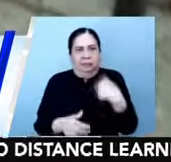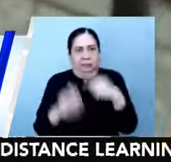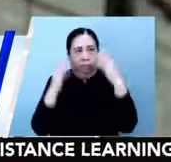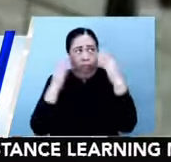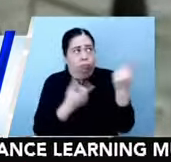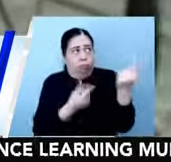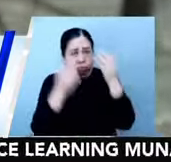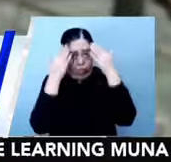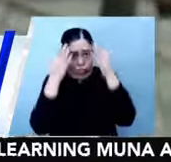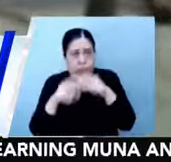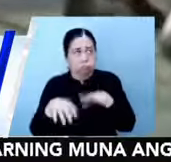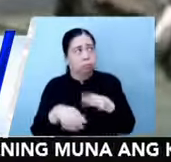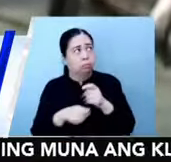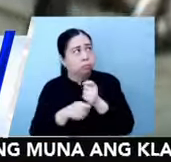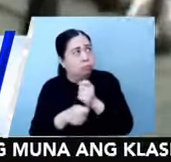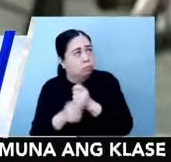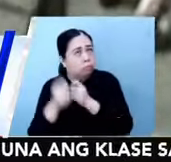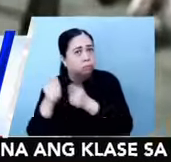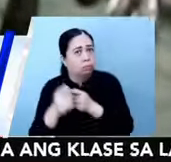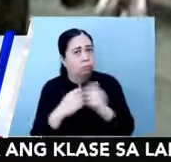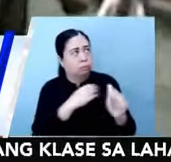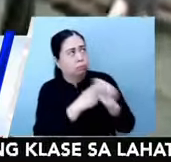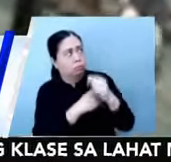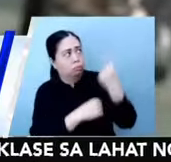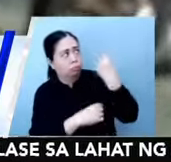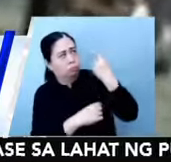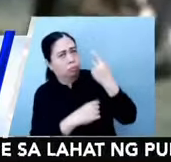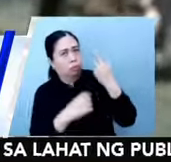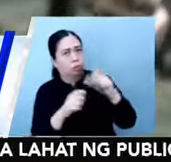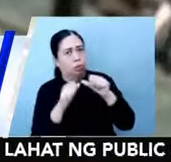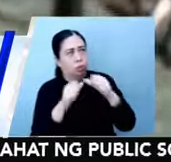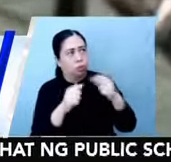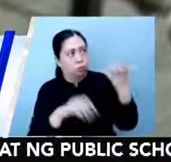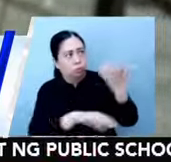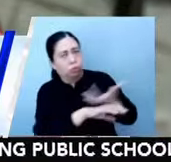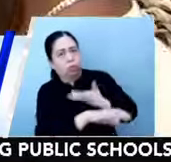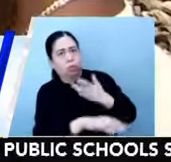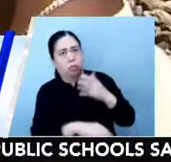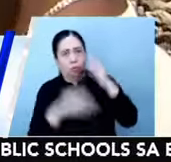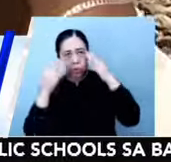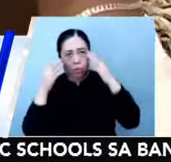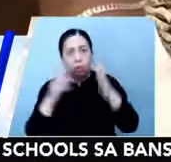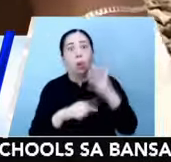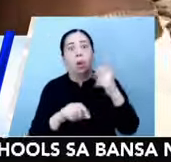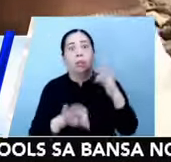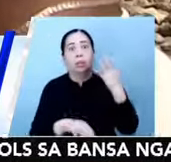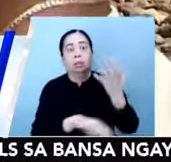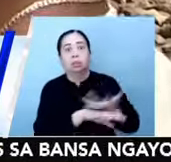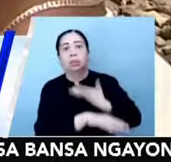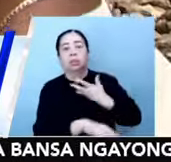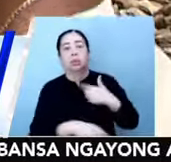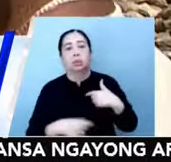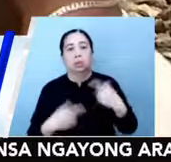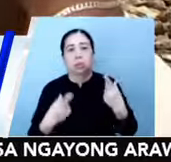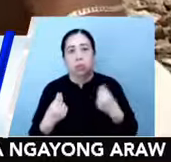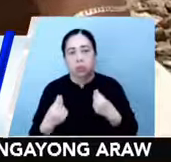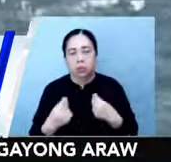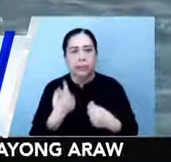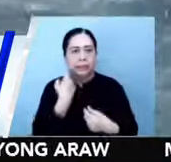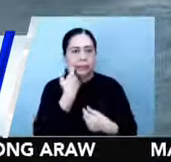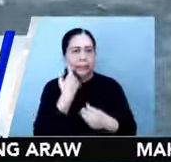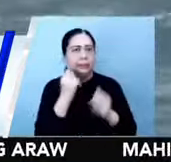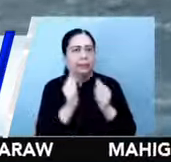Kung tatakutin ka lang ba o tutuluyan ka? Paano kung tuluyan ka? Kasama siya kamakailan sa mga